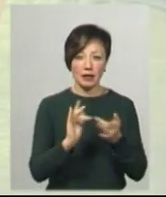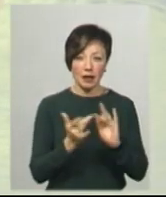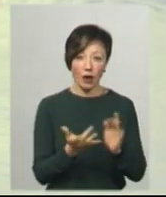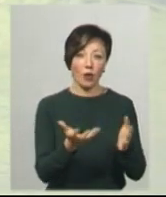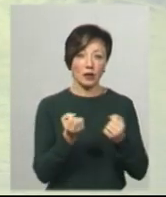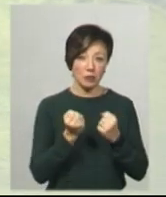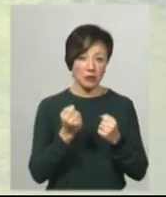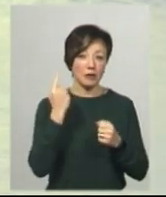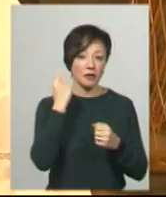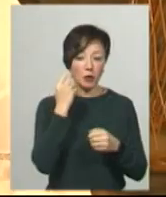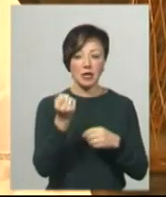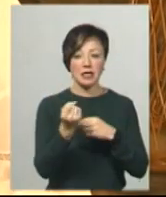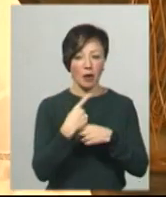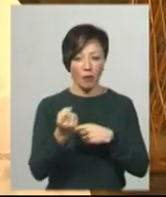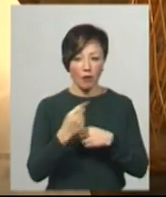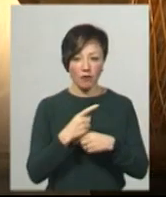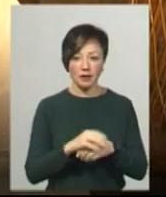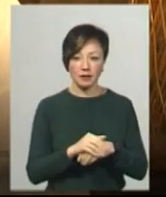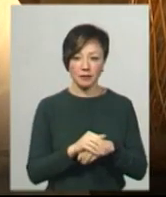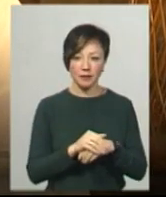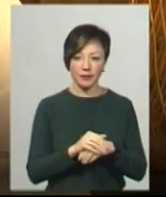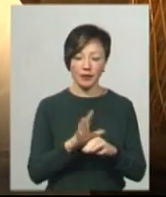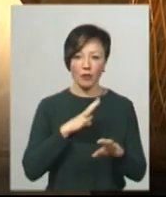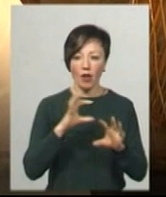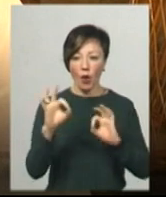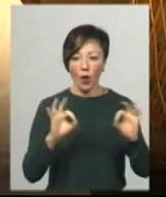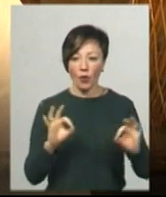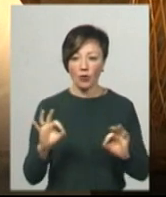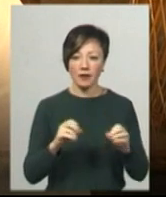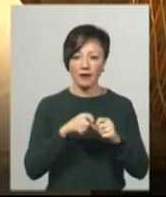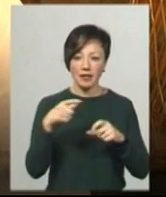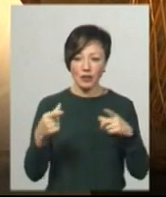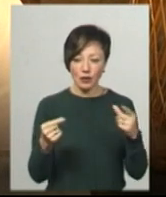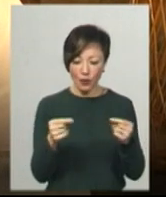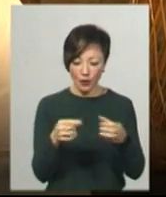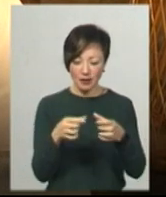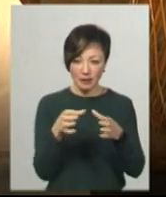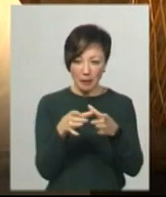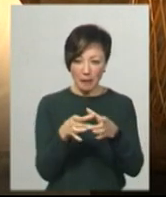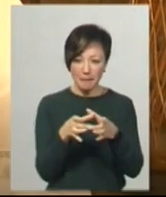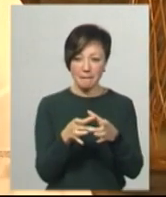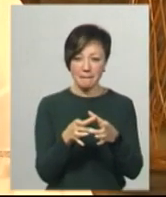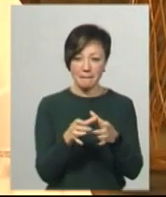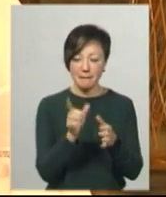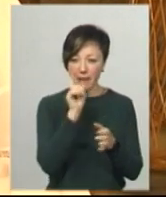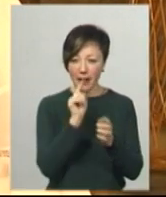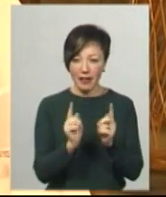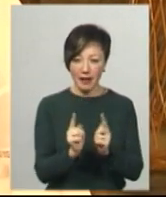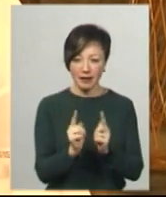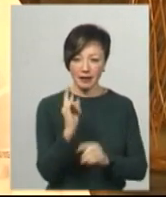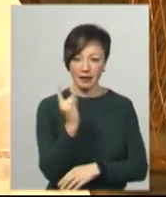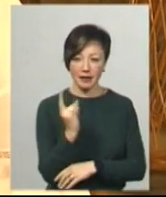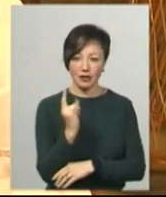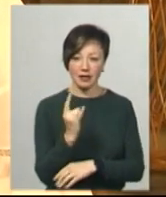і отримувати відгуки та замовлення. В горошинках були, в листочках, в горішках, маленькі дітки, маленькі пупси.